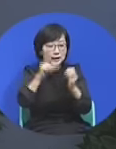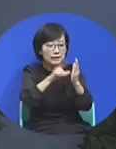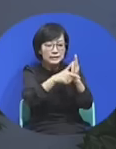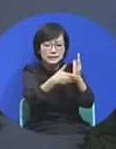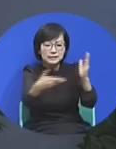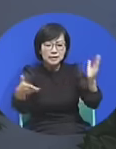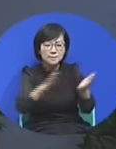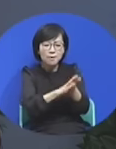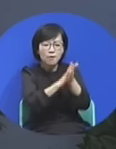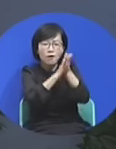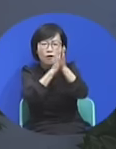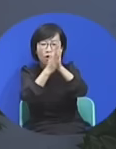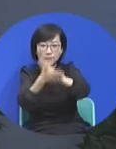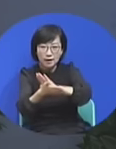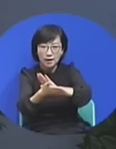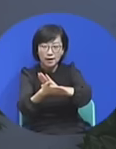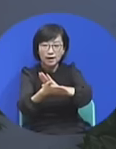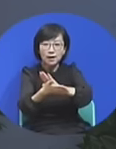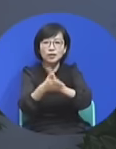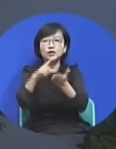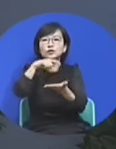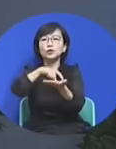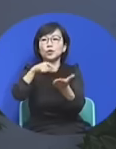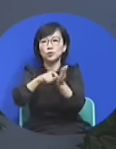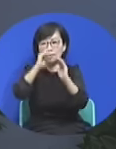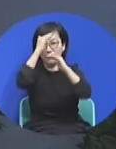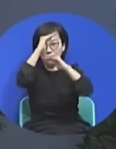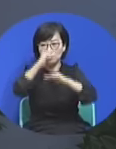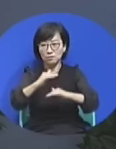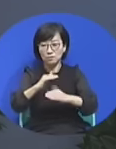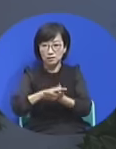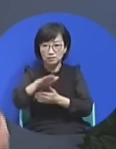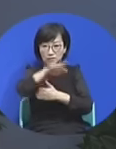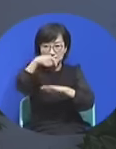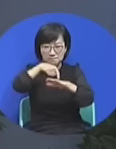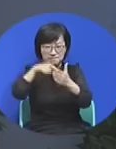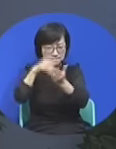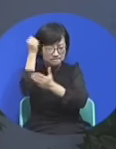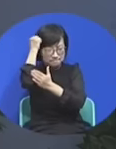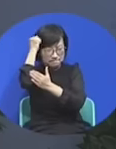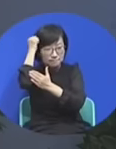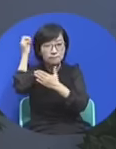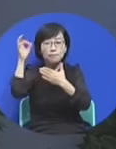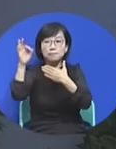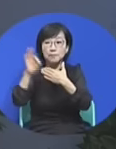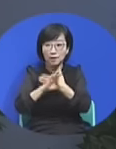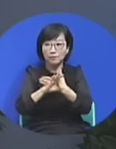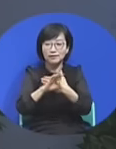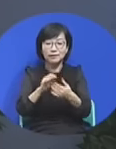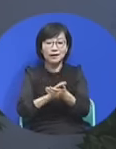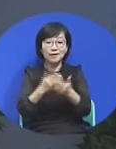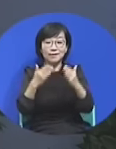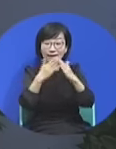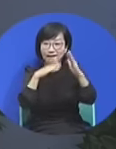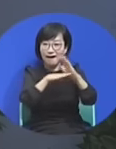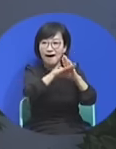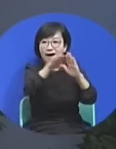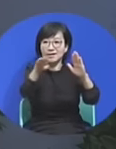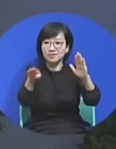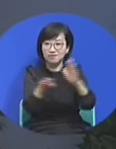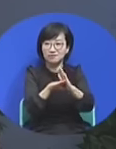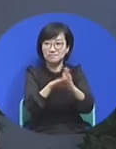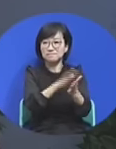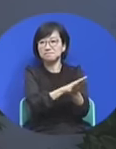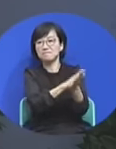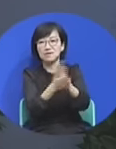is a content and a message. 여러분이 마음에 담으면 가문을 바꿉니다. If you place this in your hearts, with this you can save your entire family line. 더 중요한